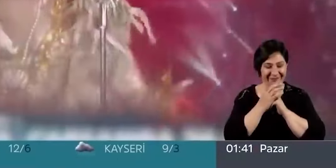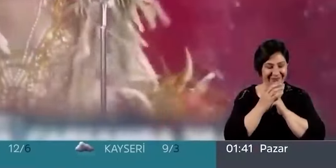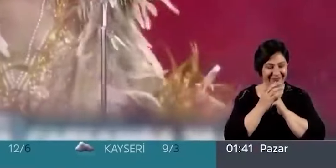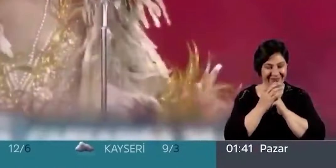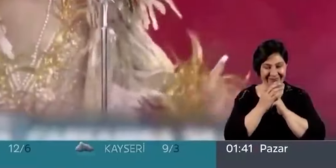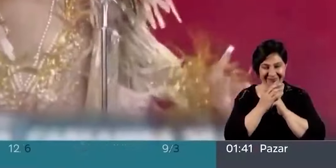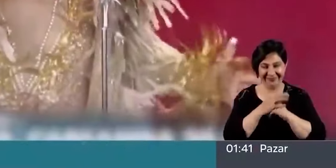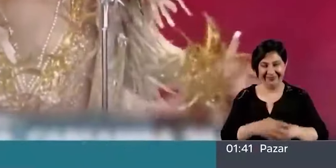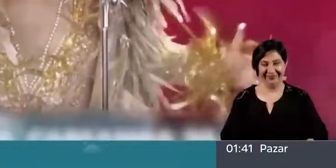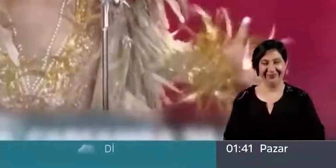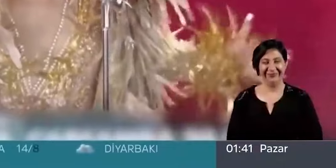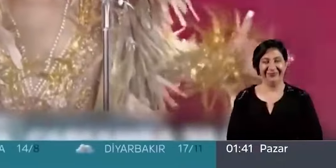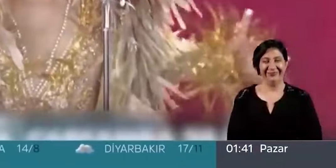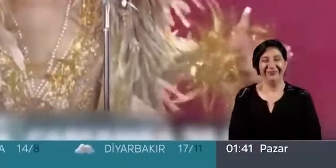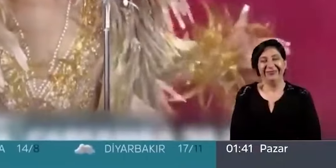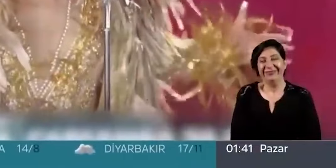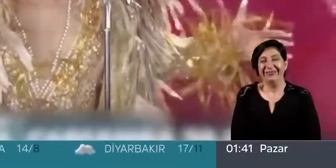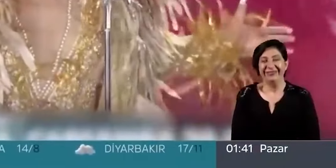My